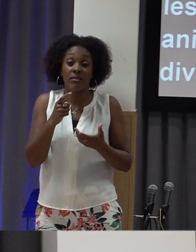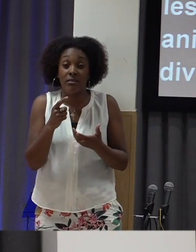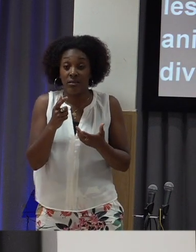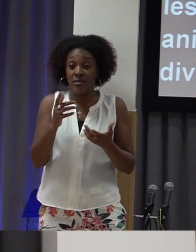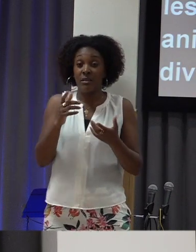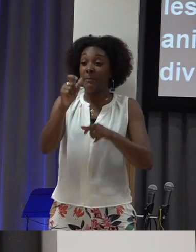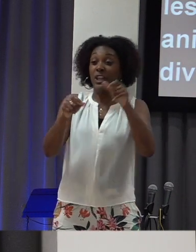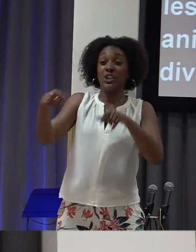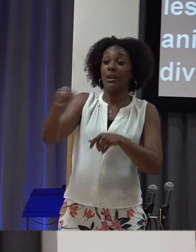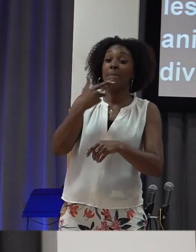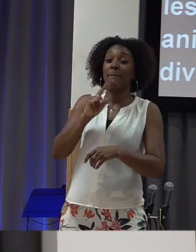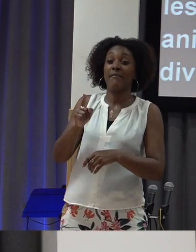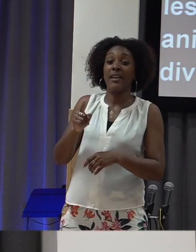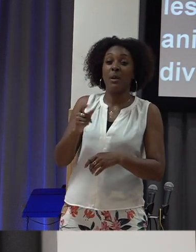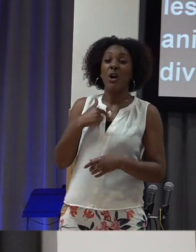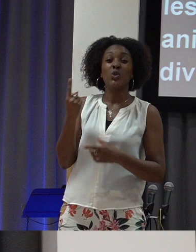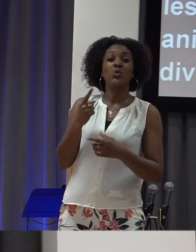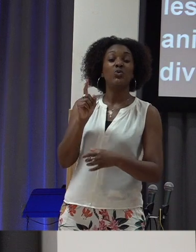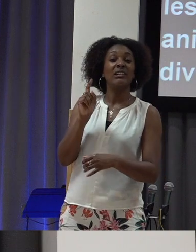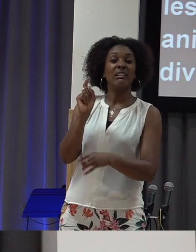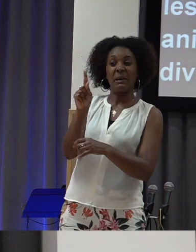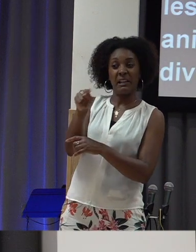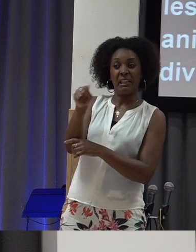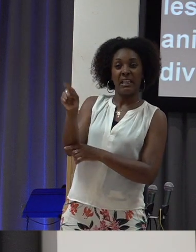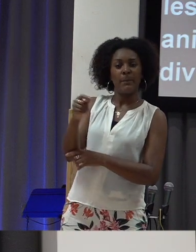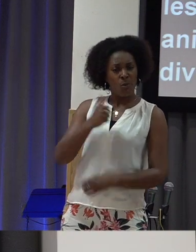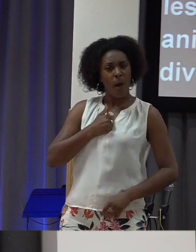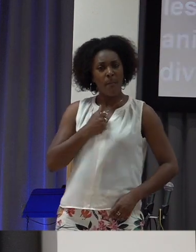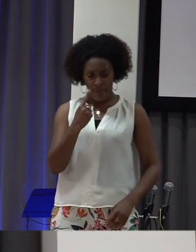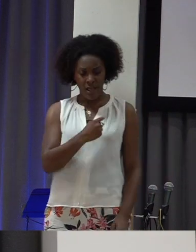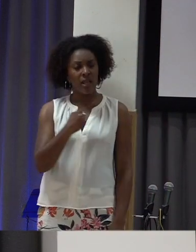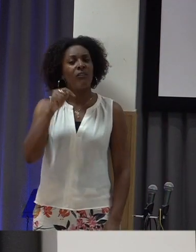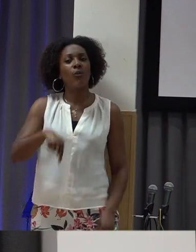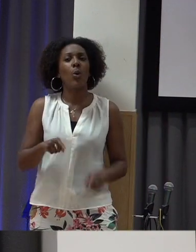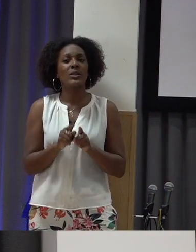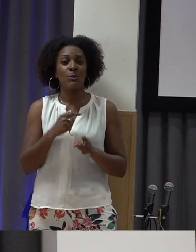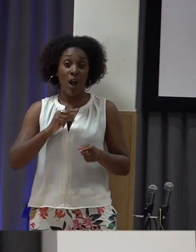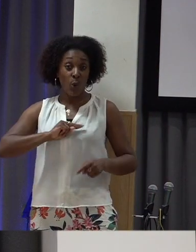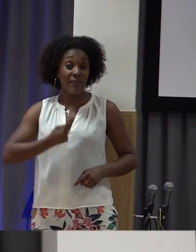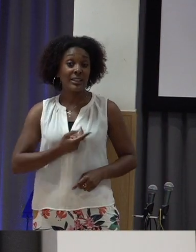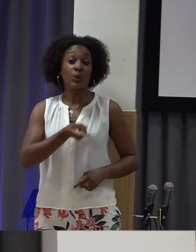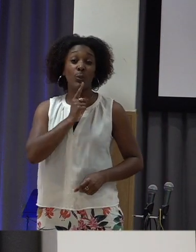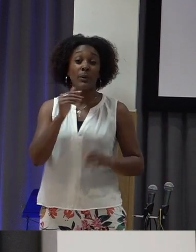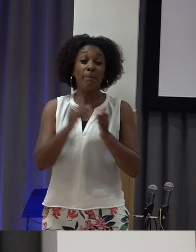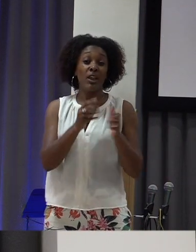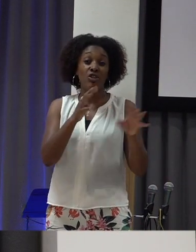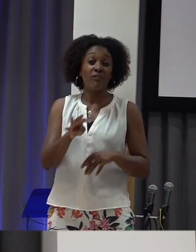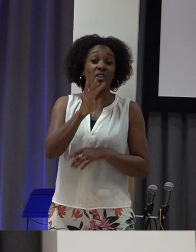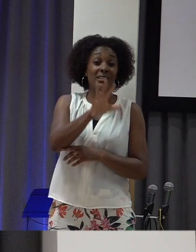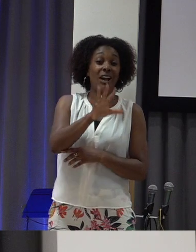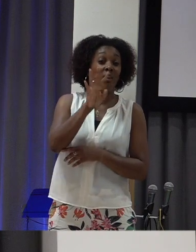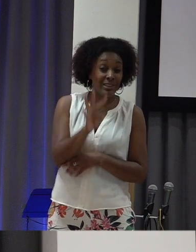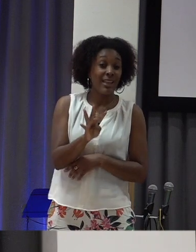des imperfections des autres. Je suis converti depuis 1954. J'ai pris mon baptême